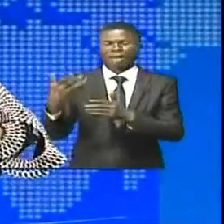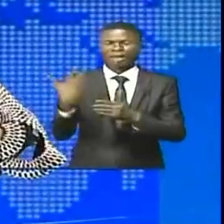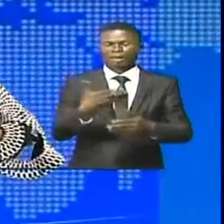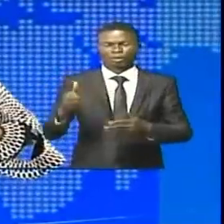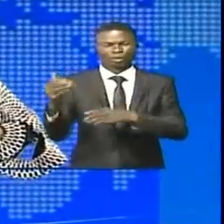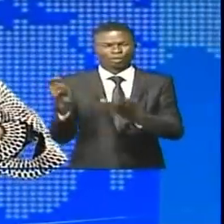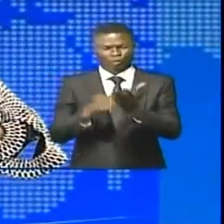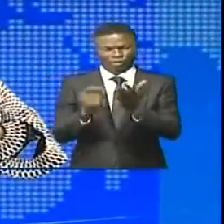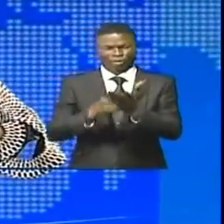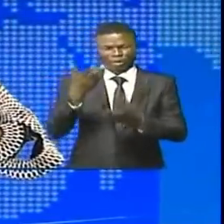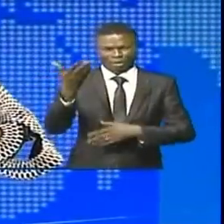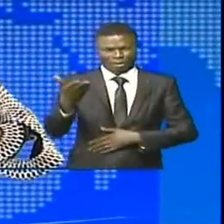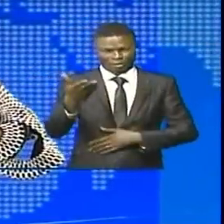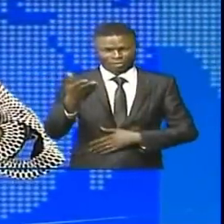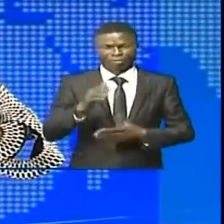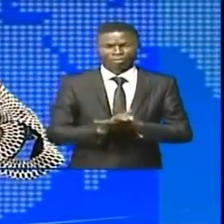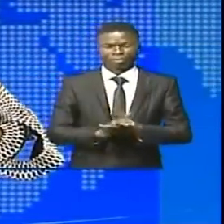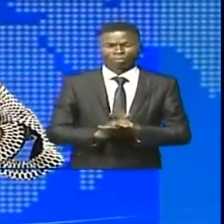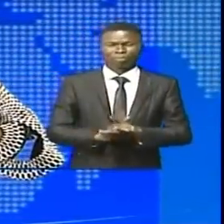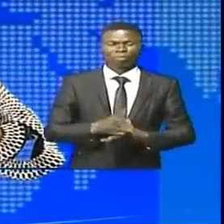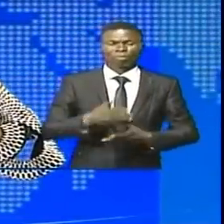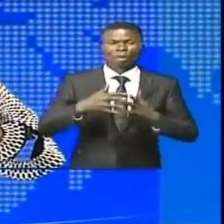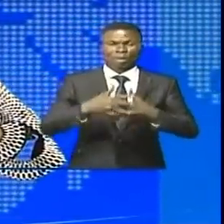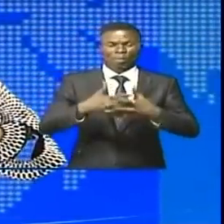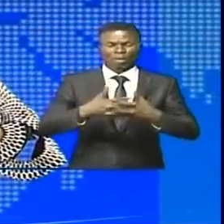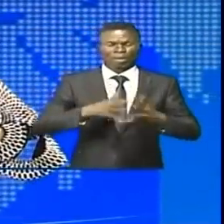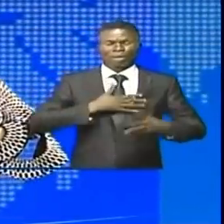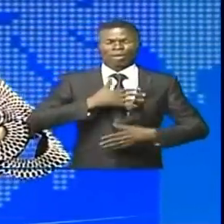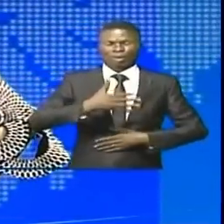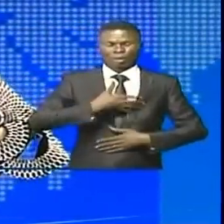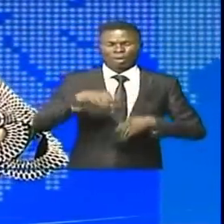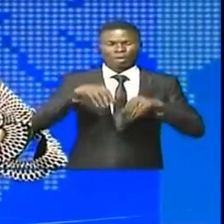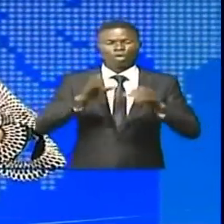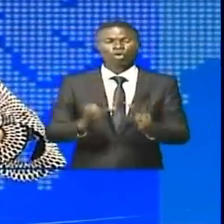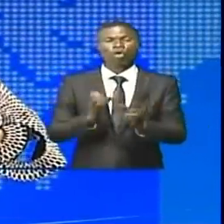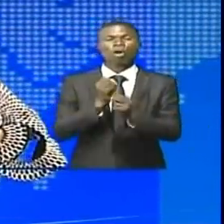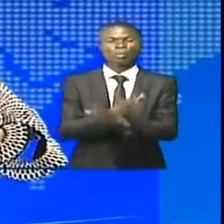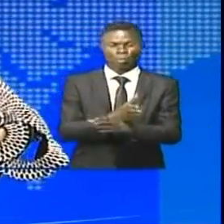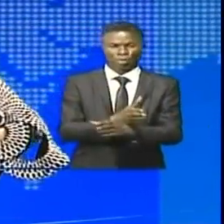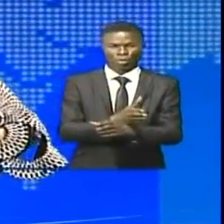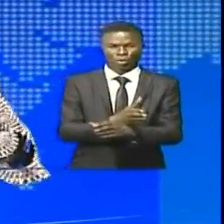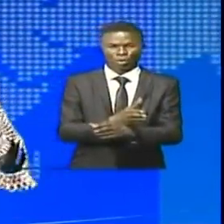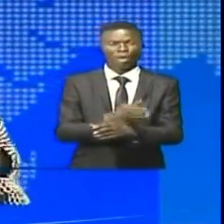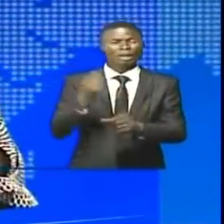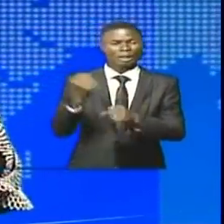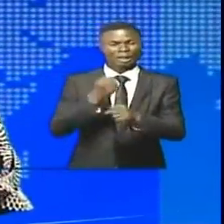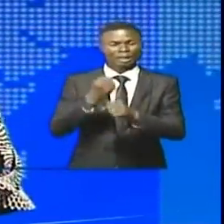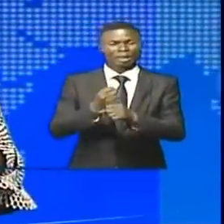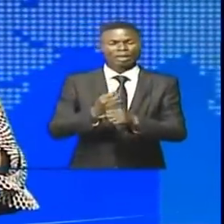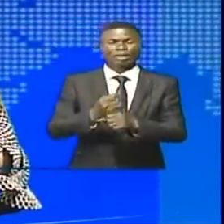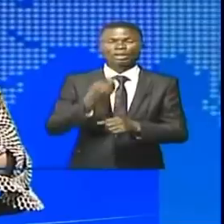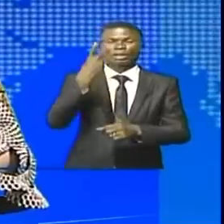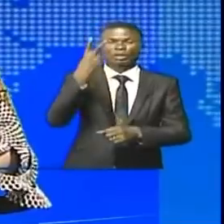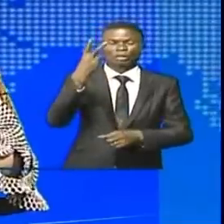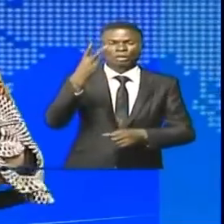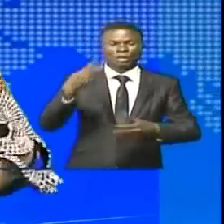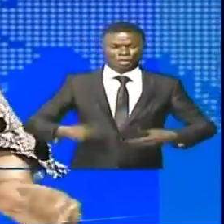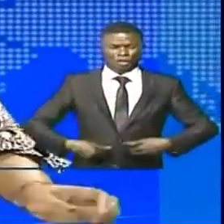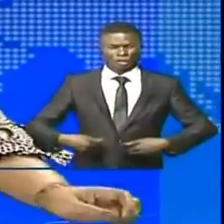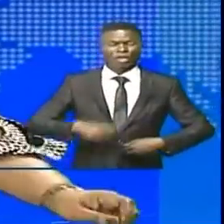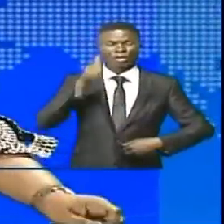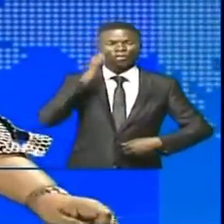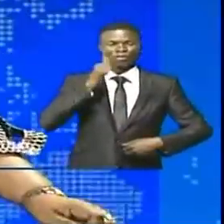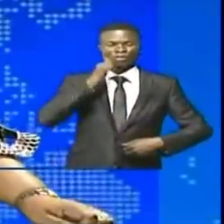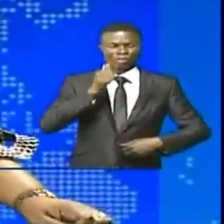et un respirateur médical mais dès le congo est déjà disponible c'est une oeuvre des deux ans et deux ingénieurs femme